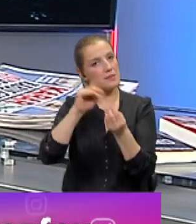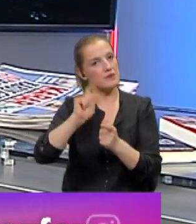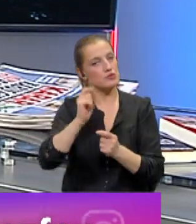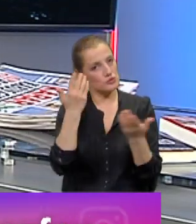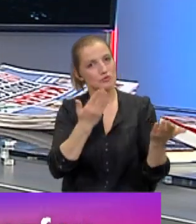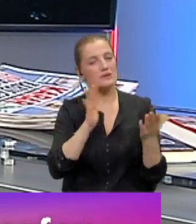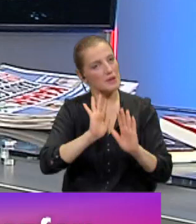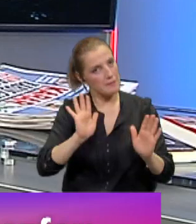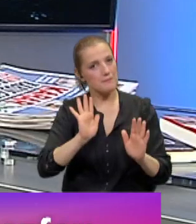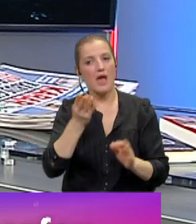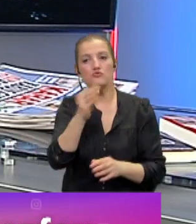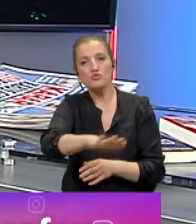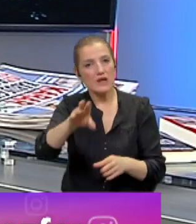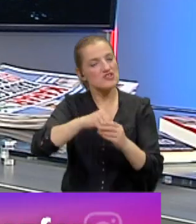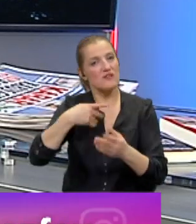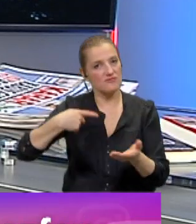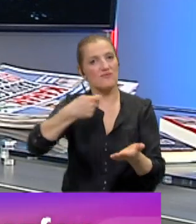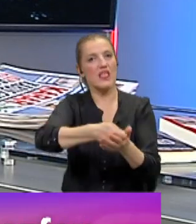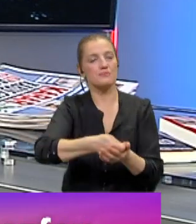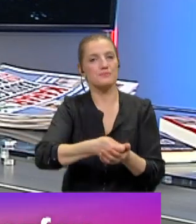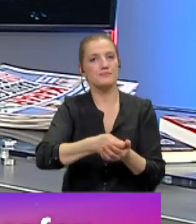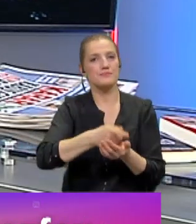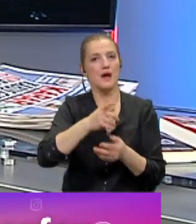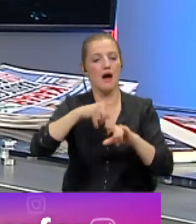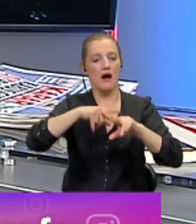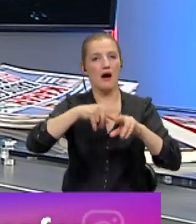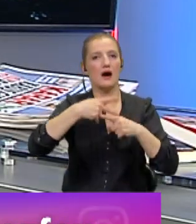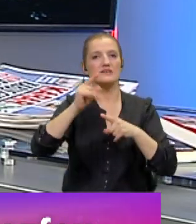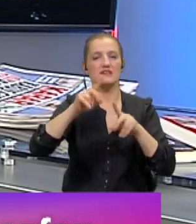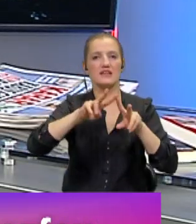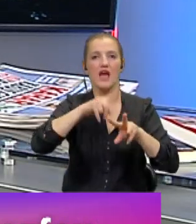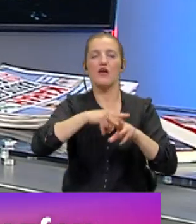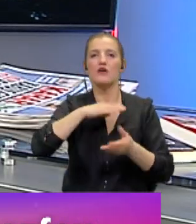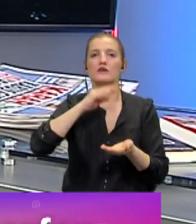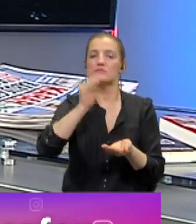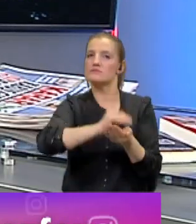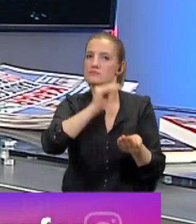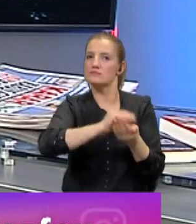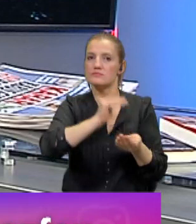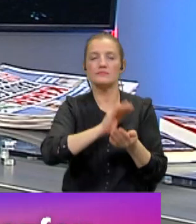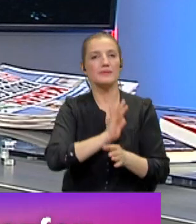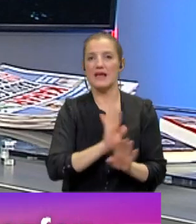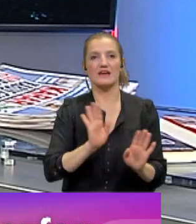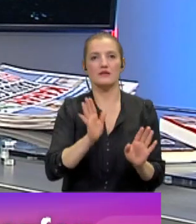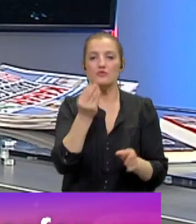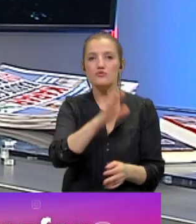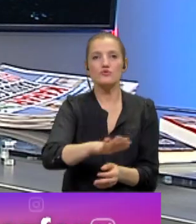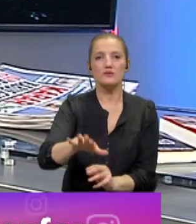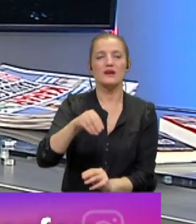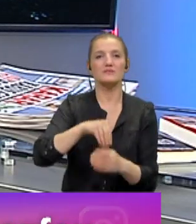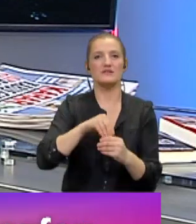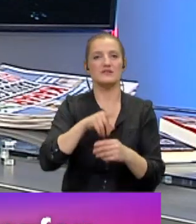evlatlarımız için verelim orada bir kaynak ayırın sürekli Hazineyi dolduralım dolduran değil o zaman bu evlatlarımız içinde o